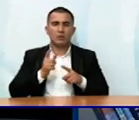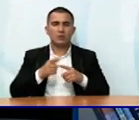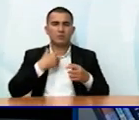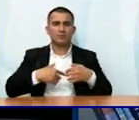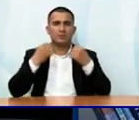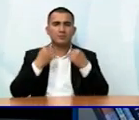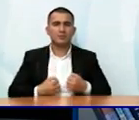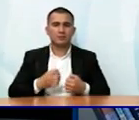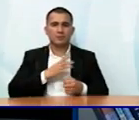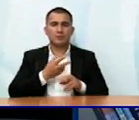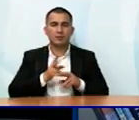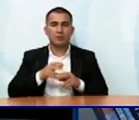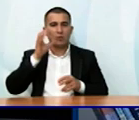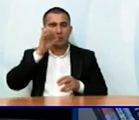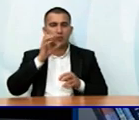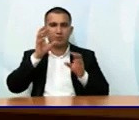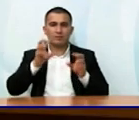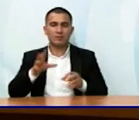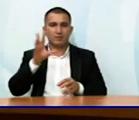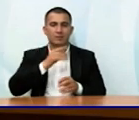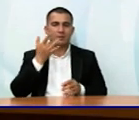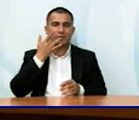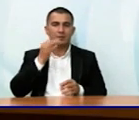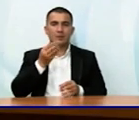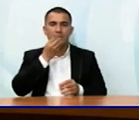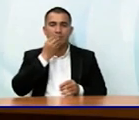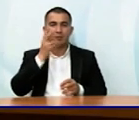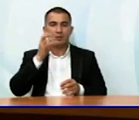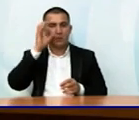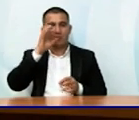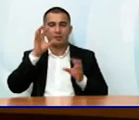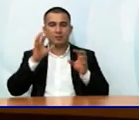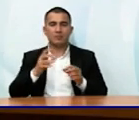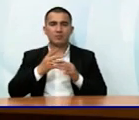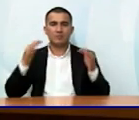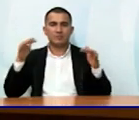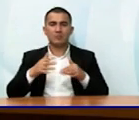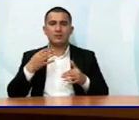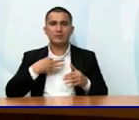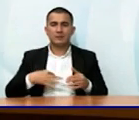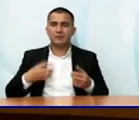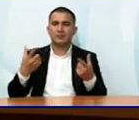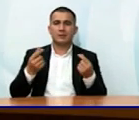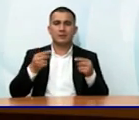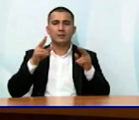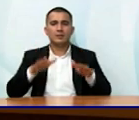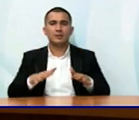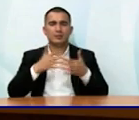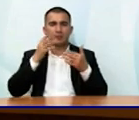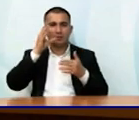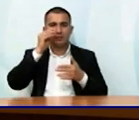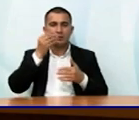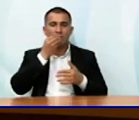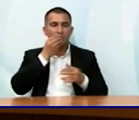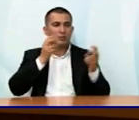u odatda o'zbek xonadonlari kechki ovqat paytida hamma jamuljam bo'ladi. Va mavoda kimdir bo'lmasa, uning o'rni aynan kechki payt